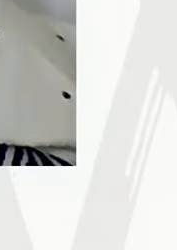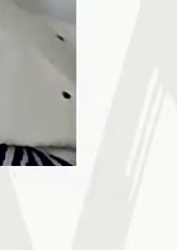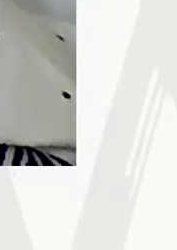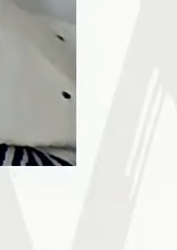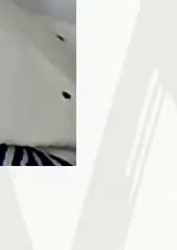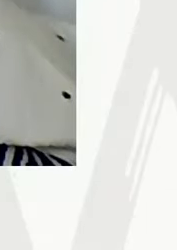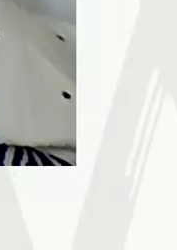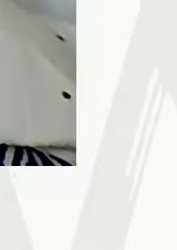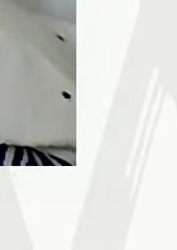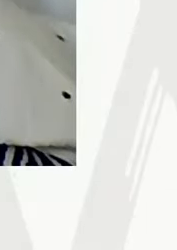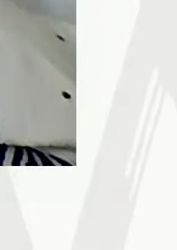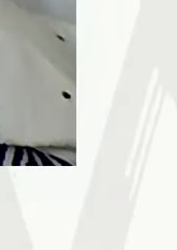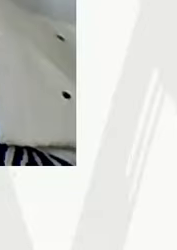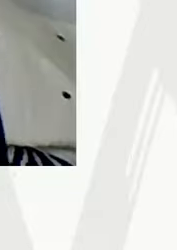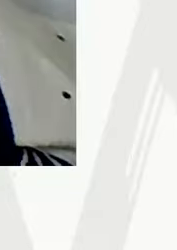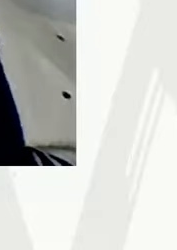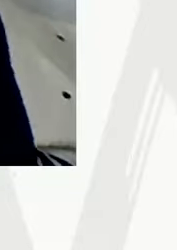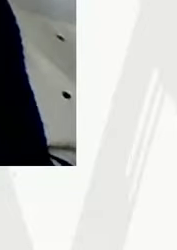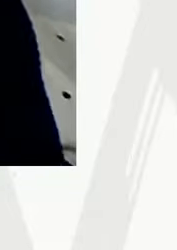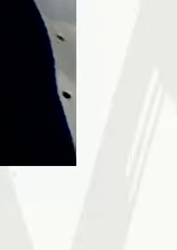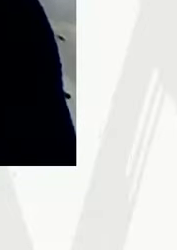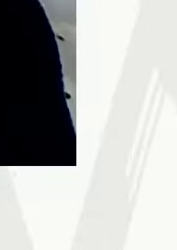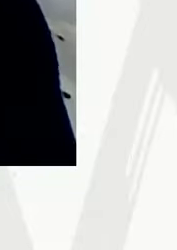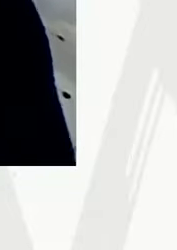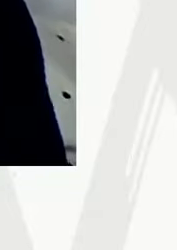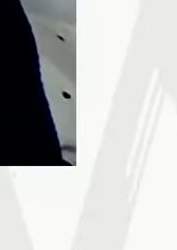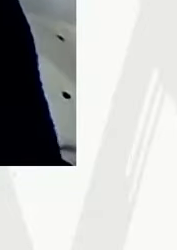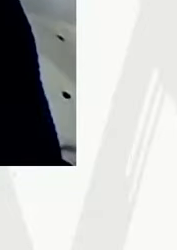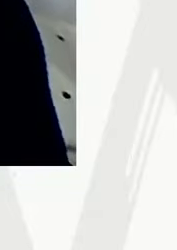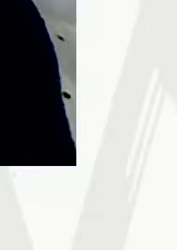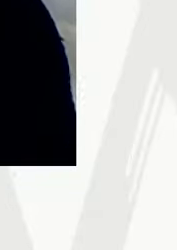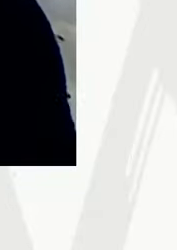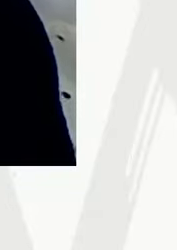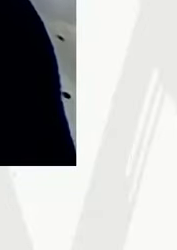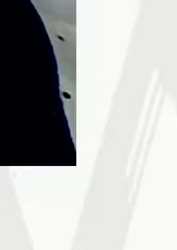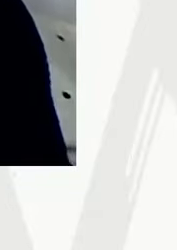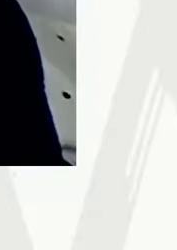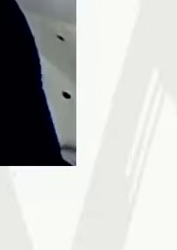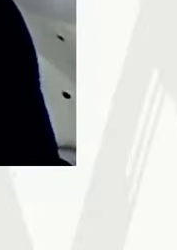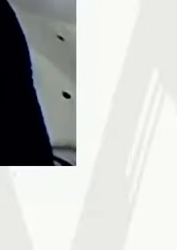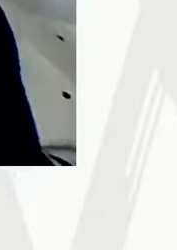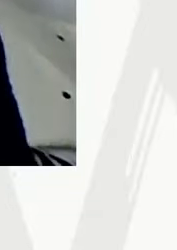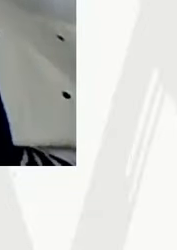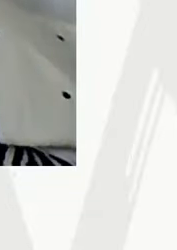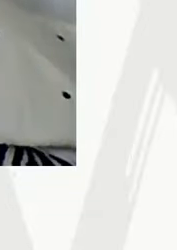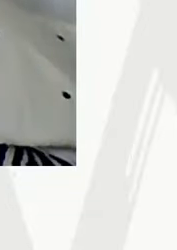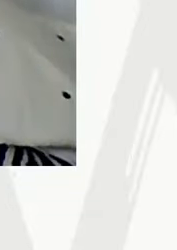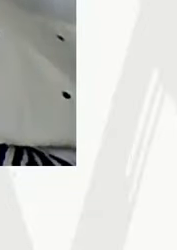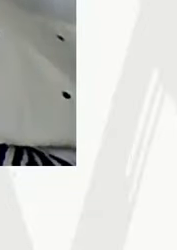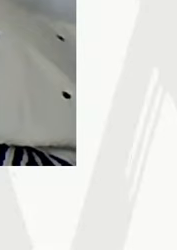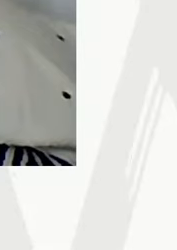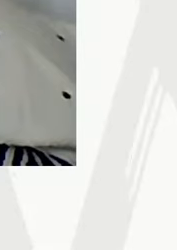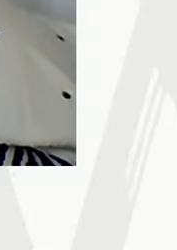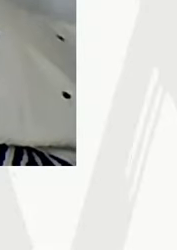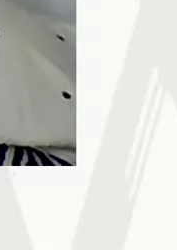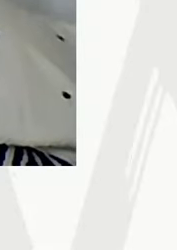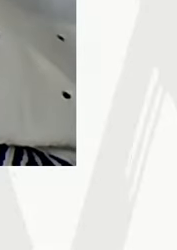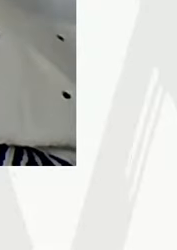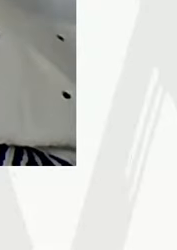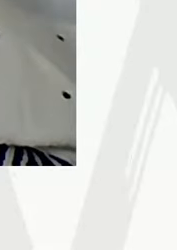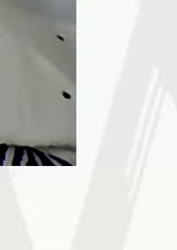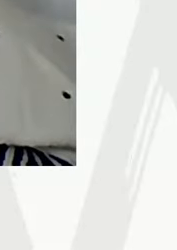alors il est certain, ou bien que la liberté est d'avance entravée par cette